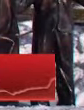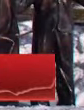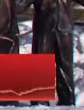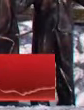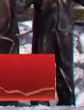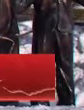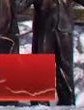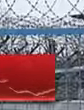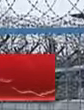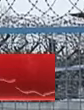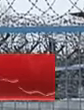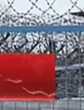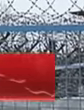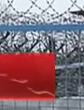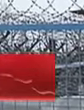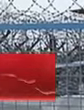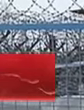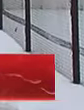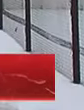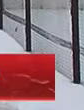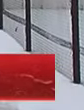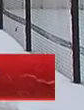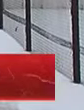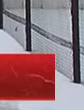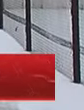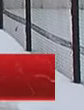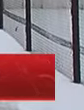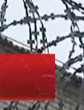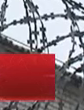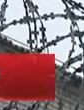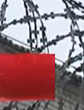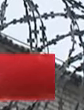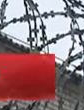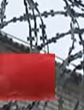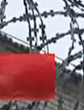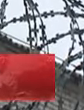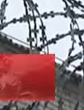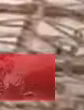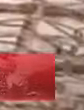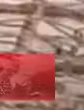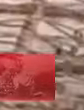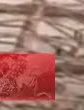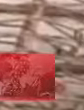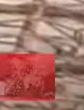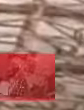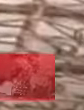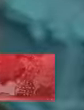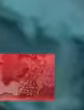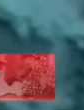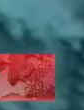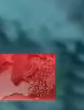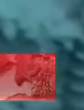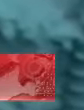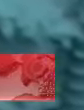Енді әйел нұрғандар 8 жылға сотталады. Педофилдер өмір бақи бас бостандығынан айырылады. Тұрмыстық зорлық зомбылық үшін